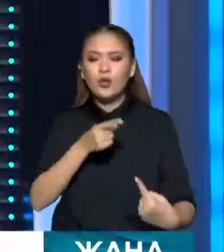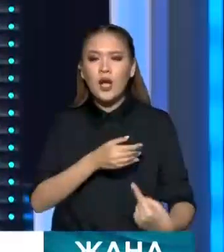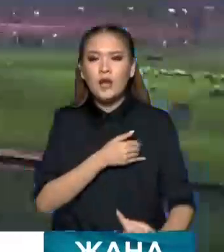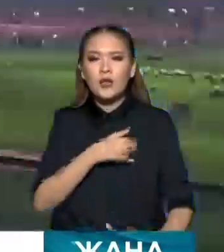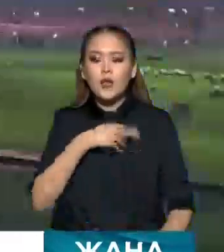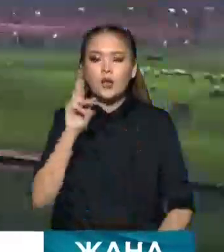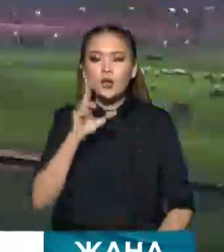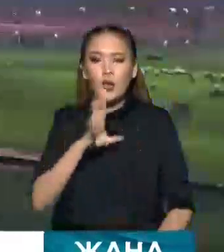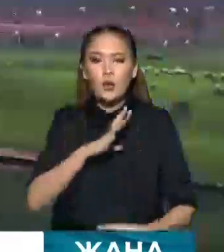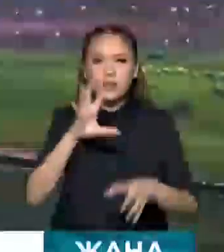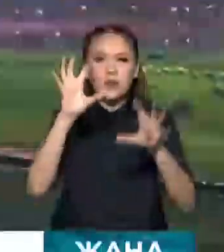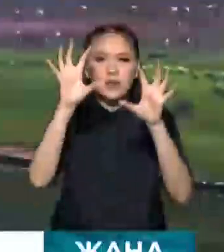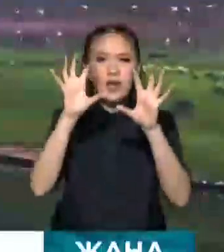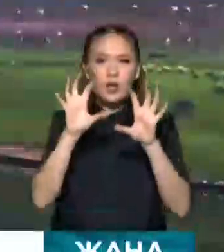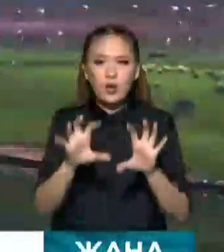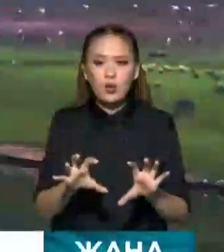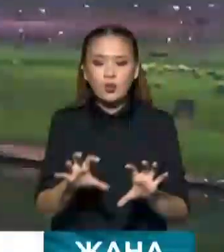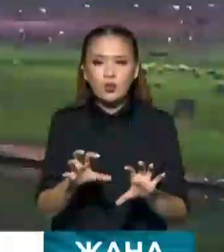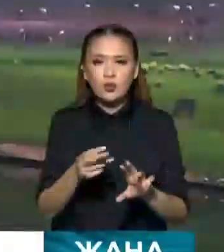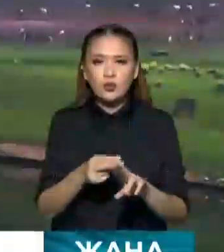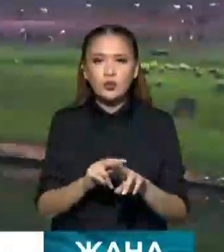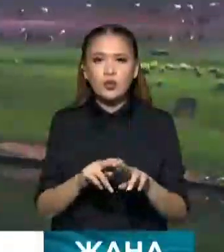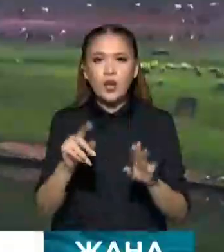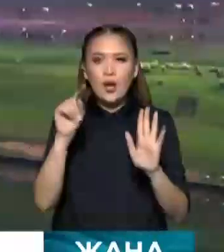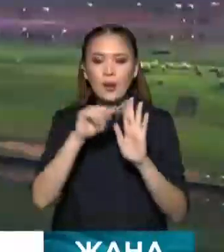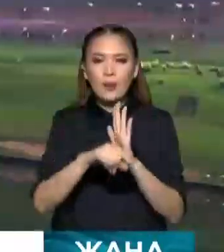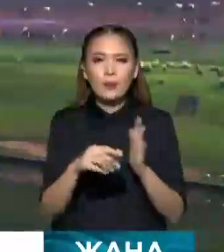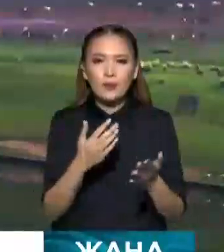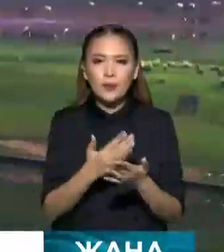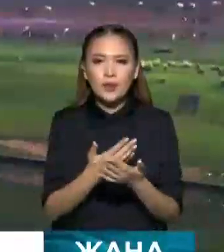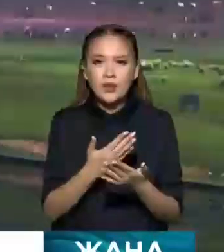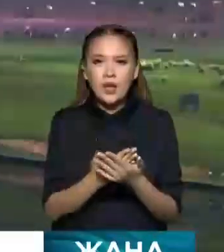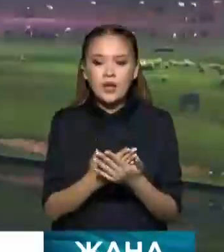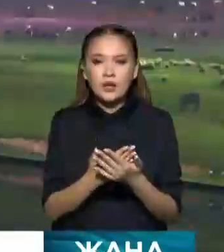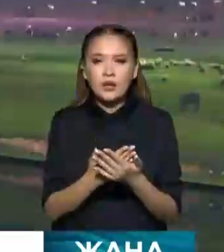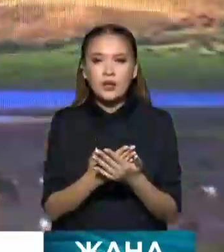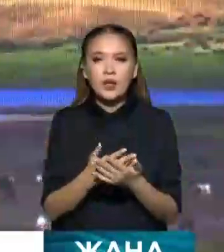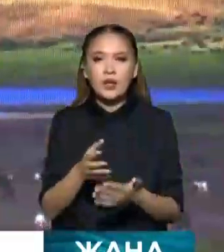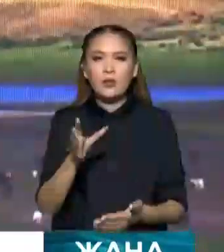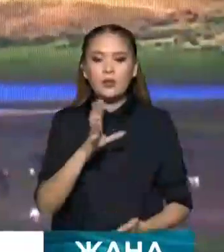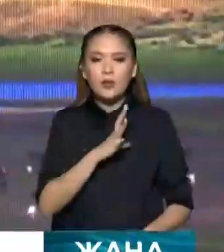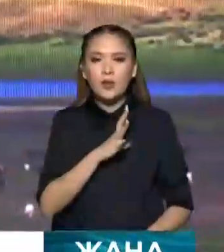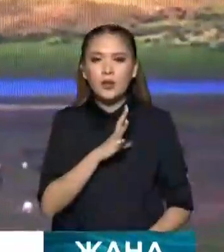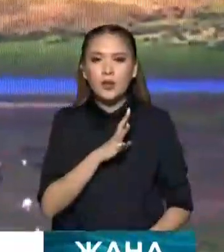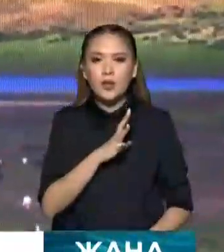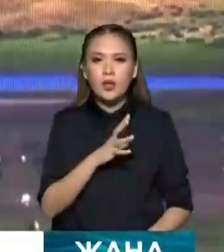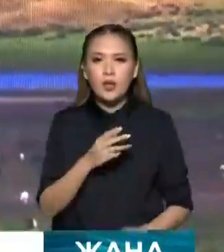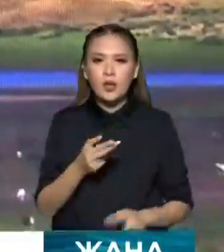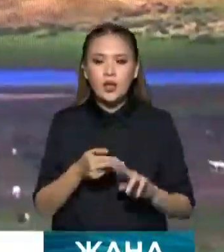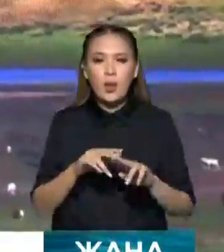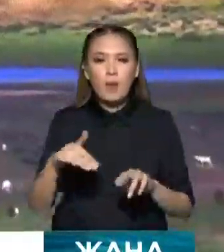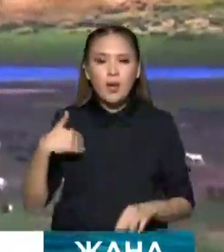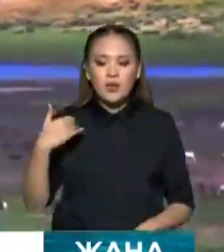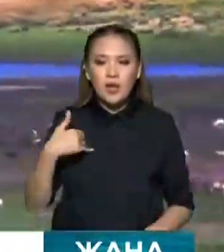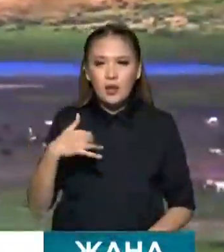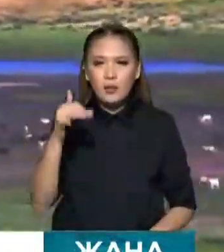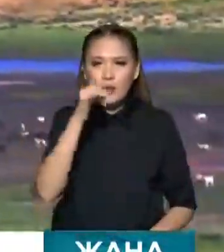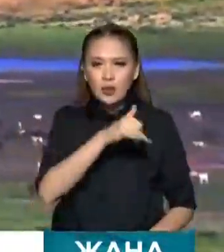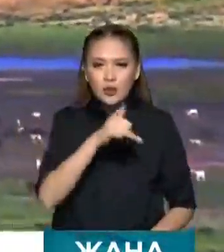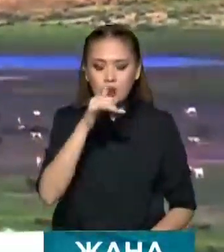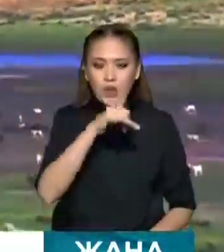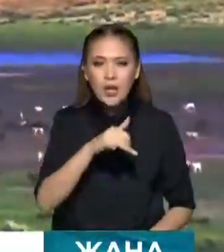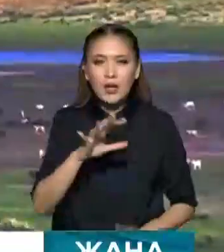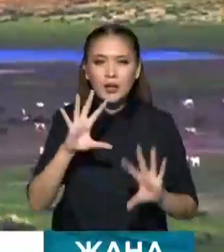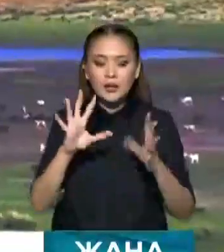заң аясында, егер мысалы үшінге жер телімі мынау пайдаланылмай жатыр деген жаңа дәлелдеме